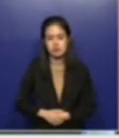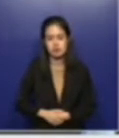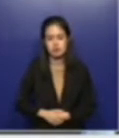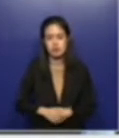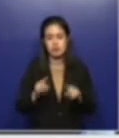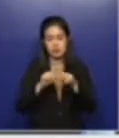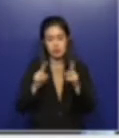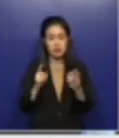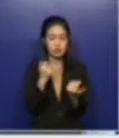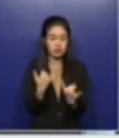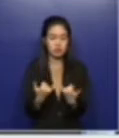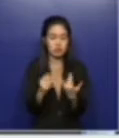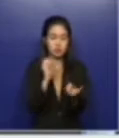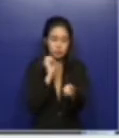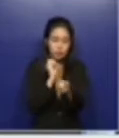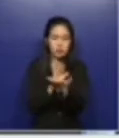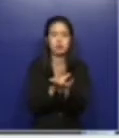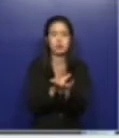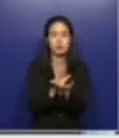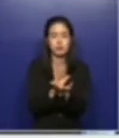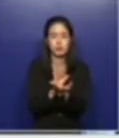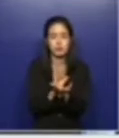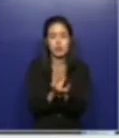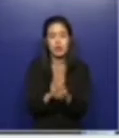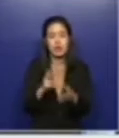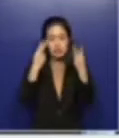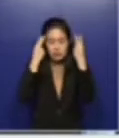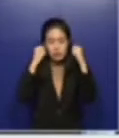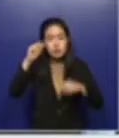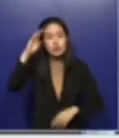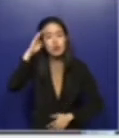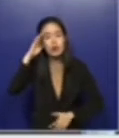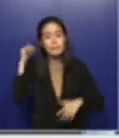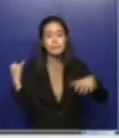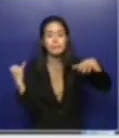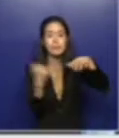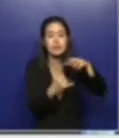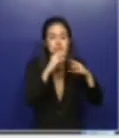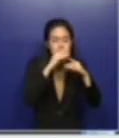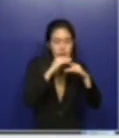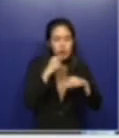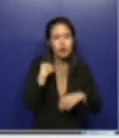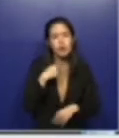ผลกระทบที่มันเกิดขึ้นเนี่ยท่านนายกไปก็ไปโทษ